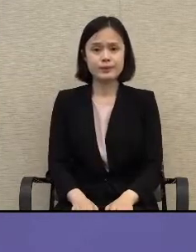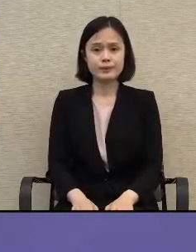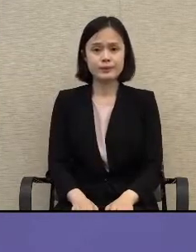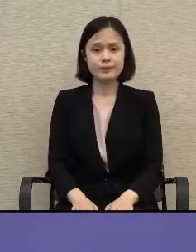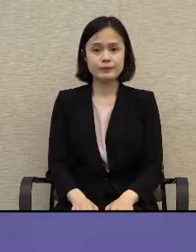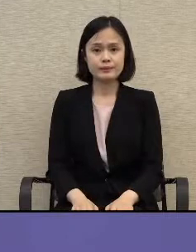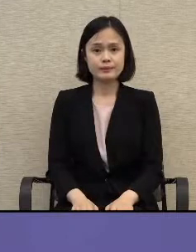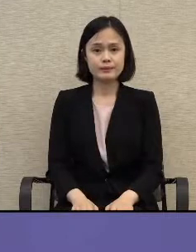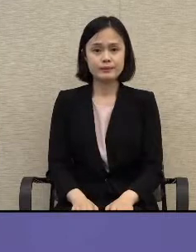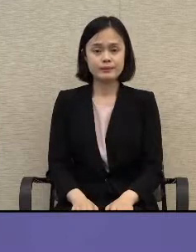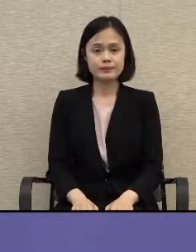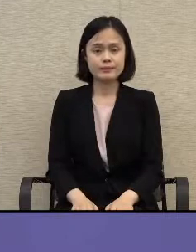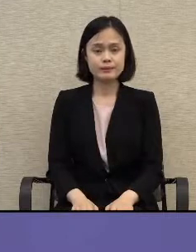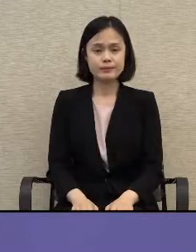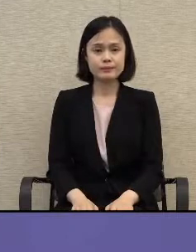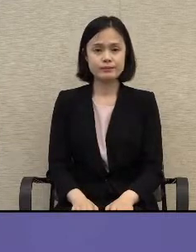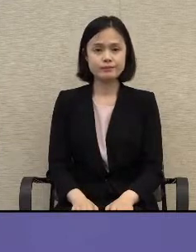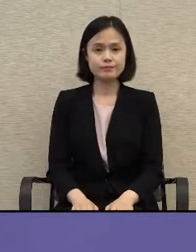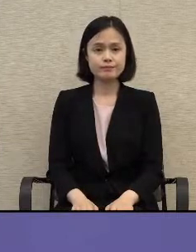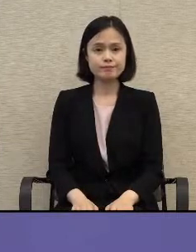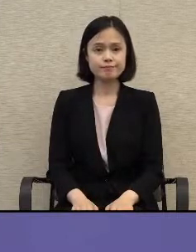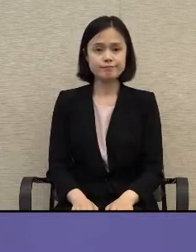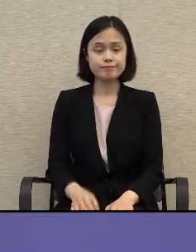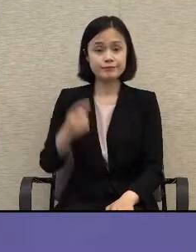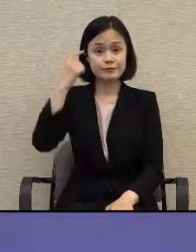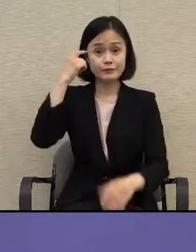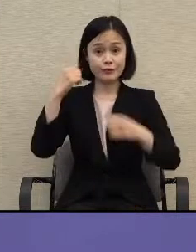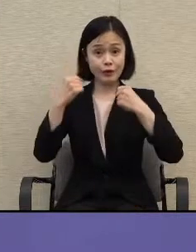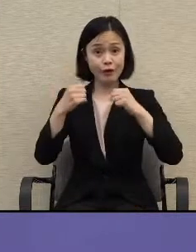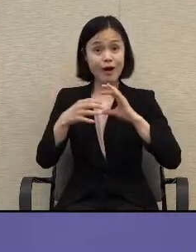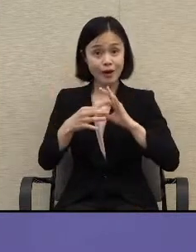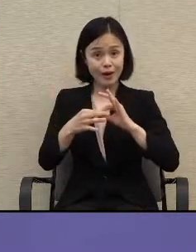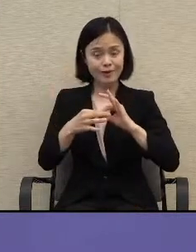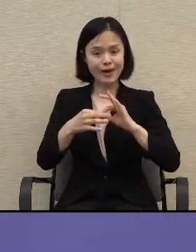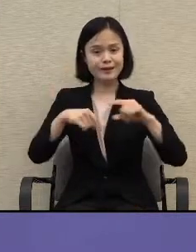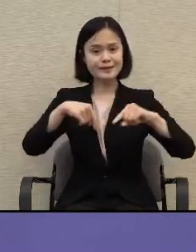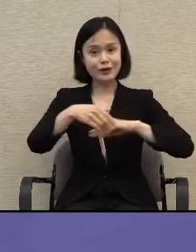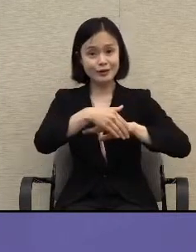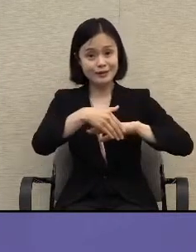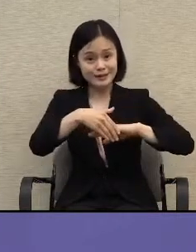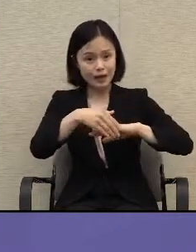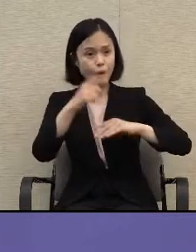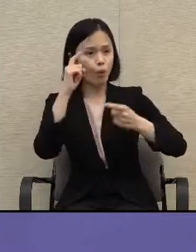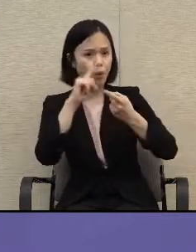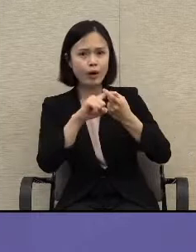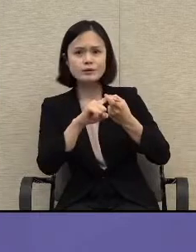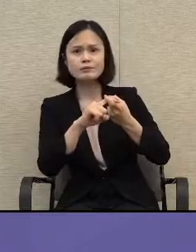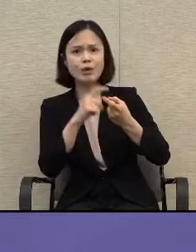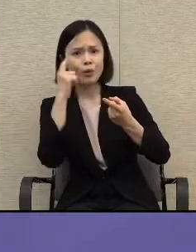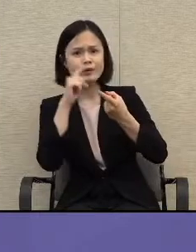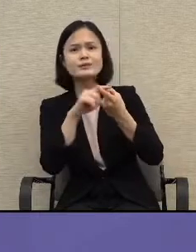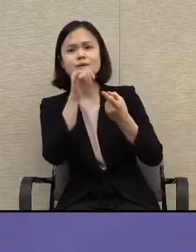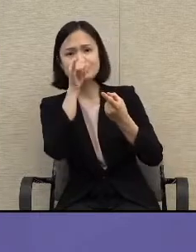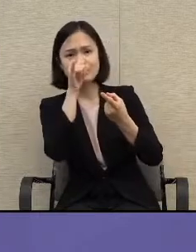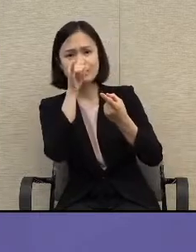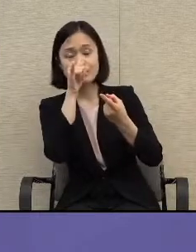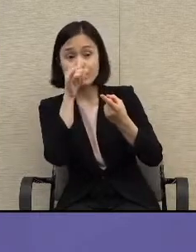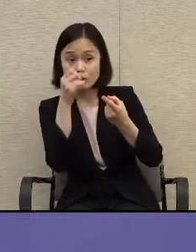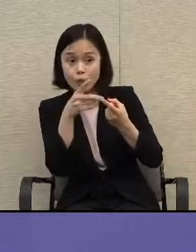그간 동안도 정책적으로 이제 정신건강에 대한 관심들이 있어 왔고 정책들이 개발되어